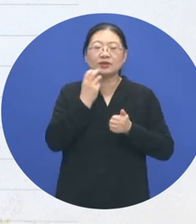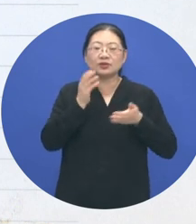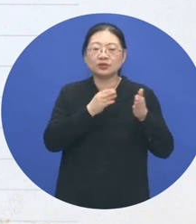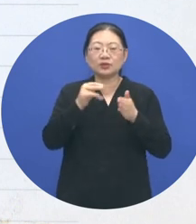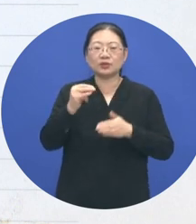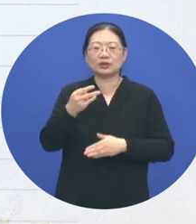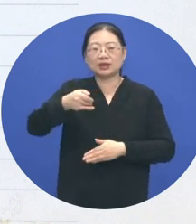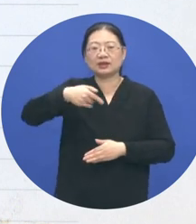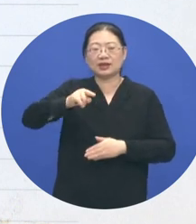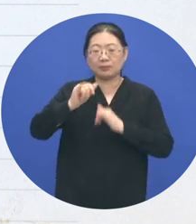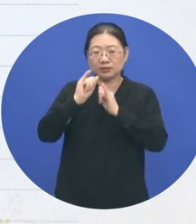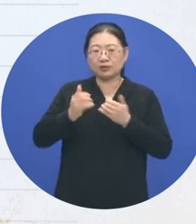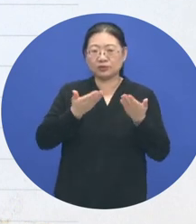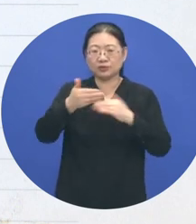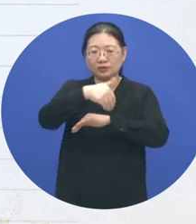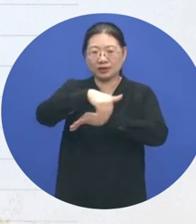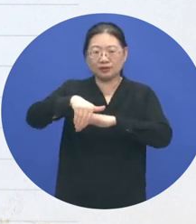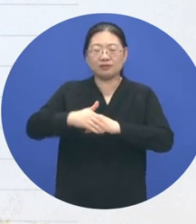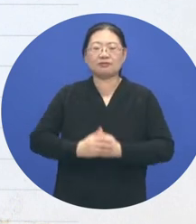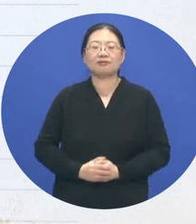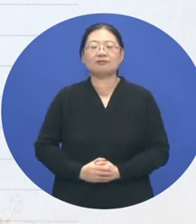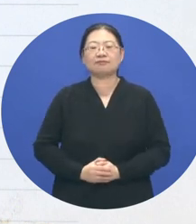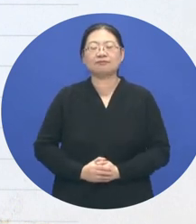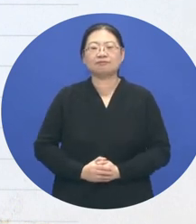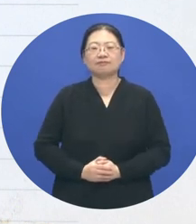표창을 수여할 계획입니다